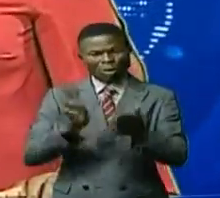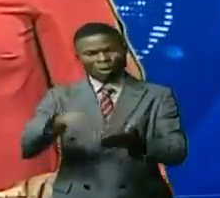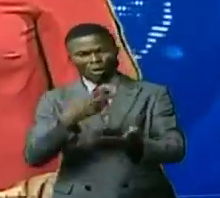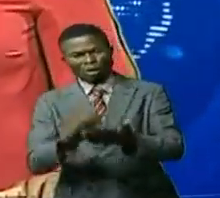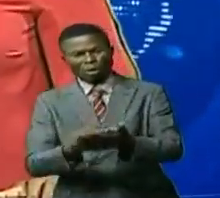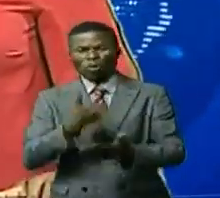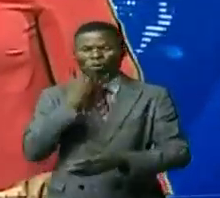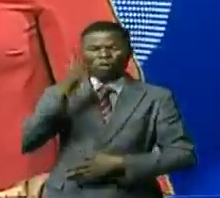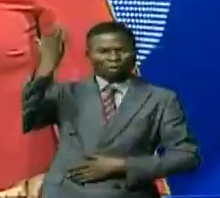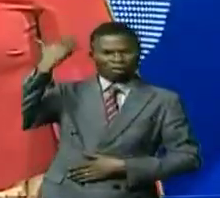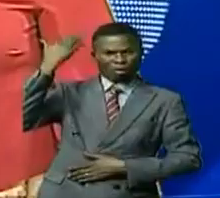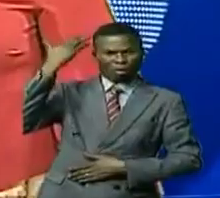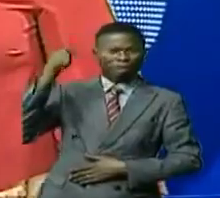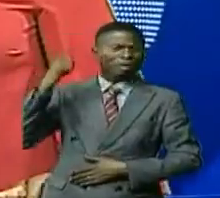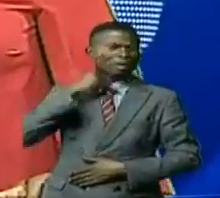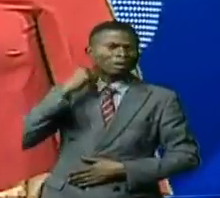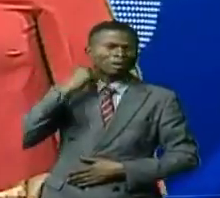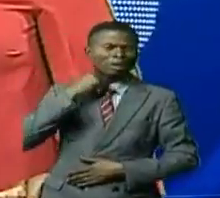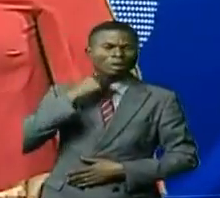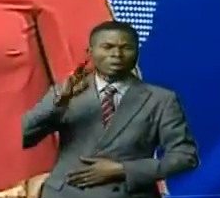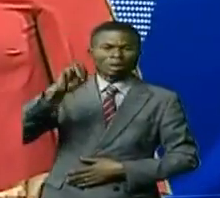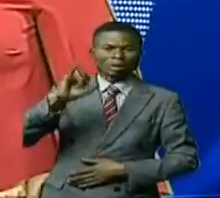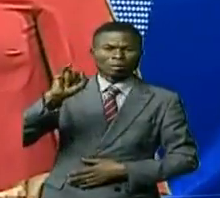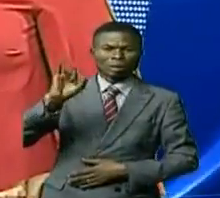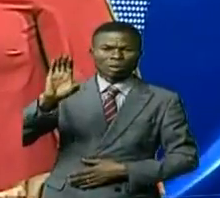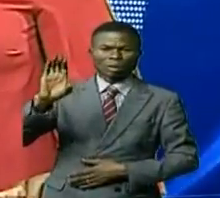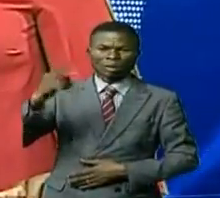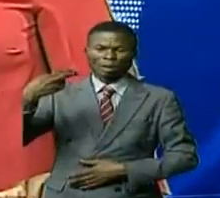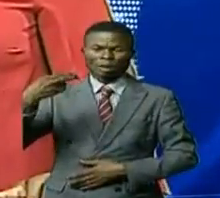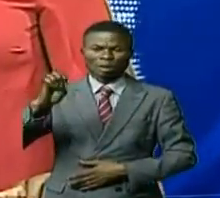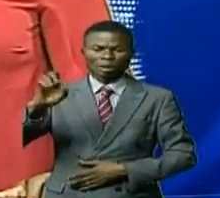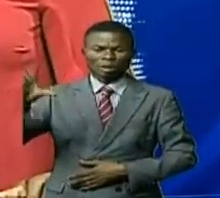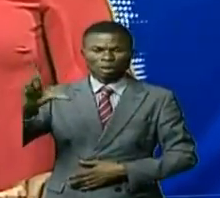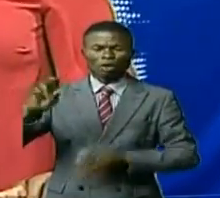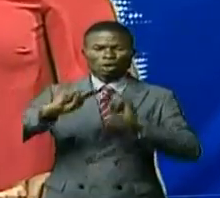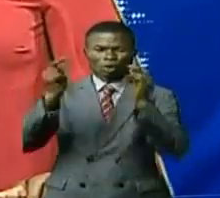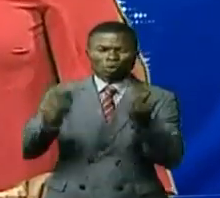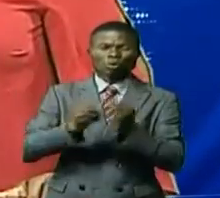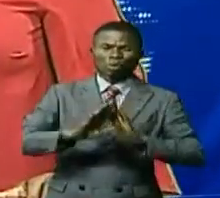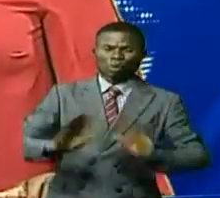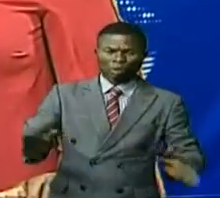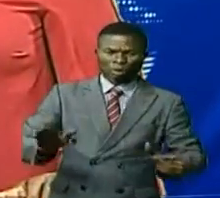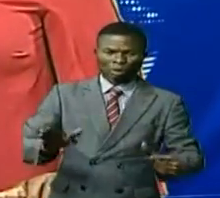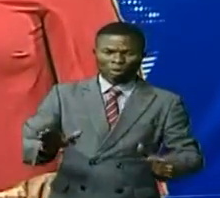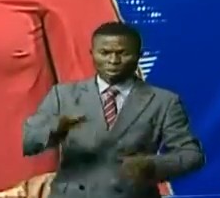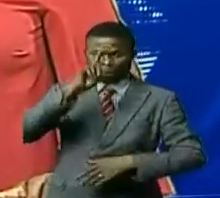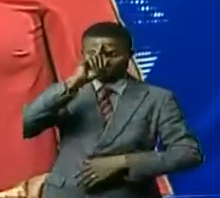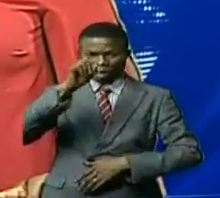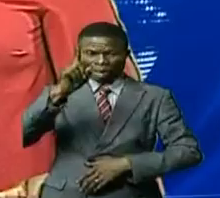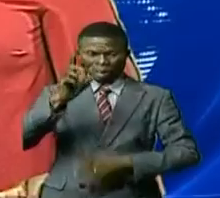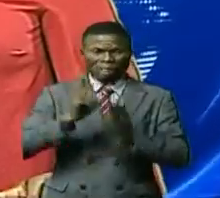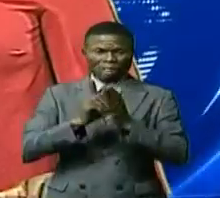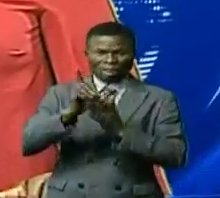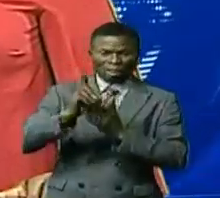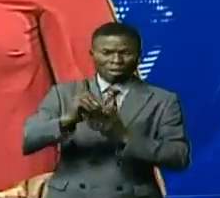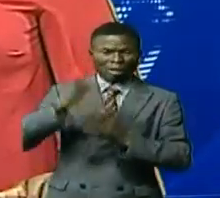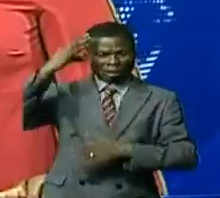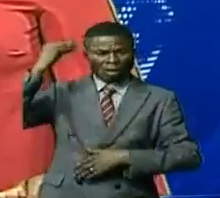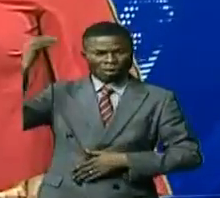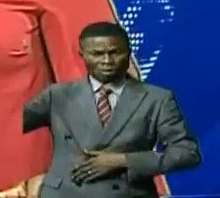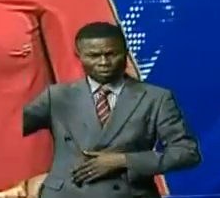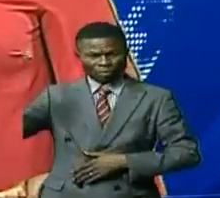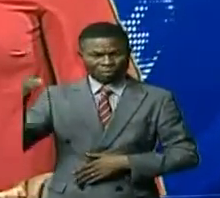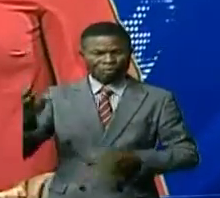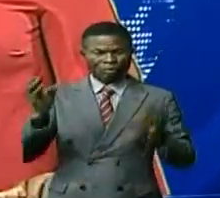du passé. Le docteur Michel Mouvoudi, avec le groupe compétent, intelligent, développement et expertise, a